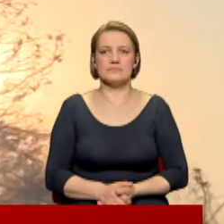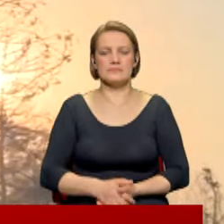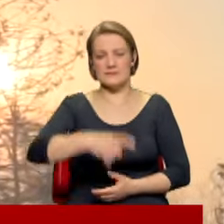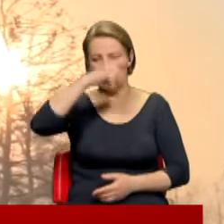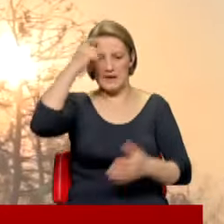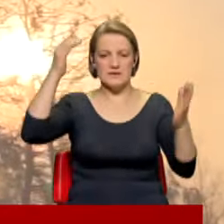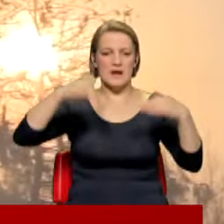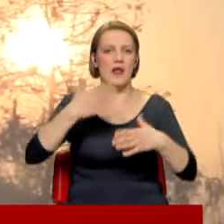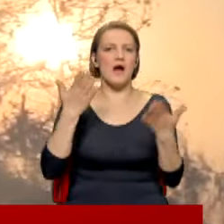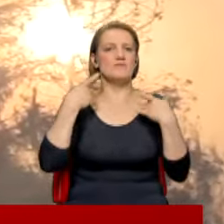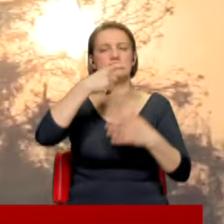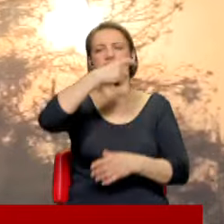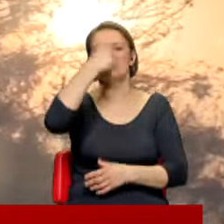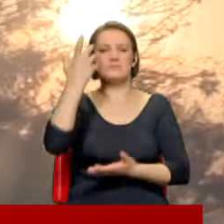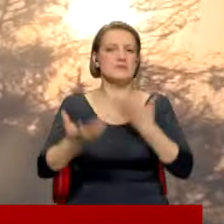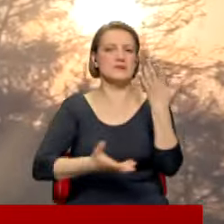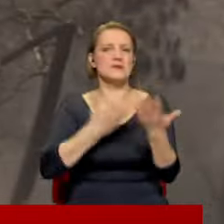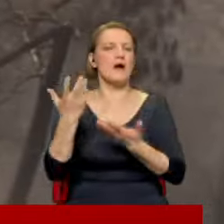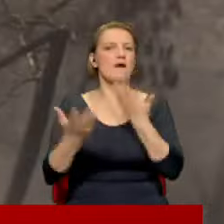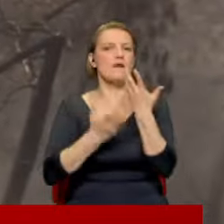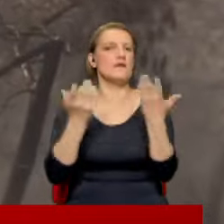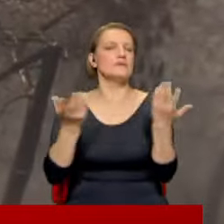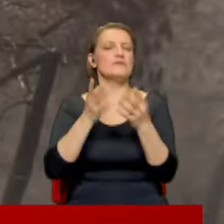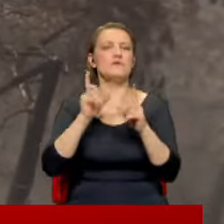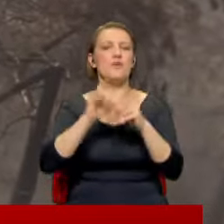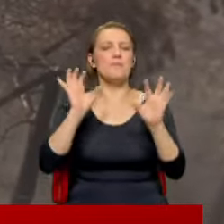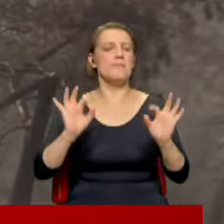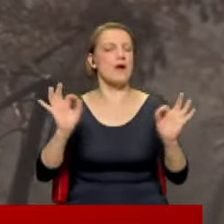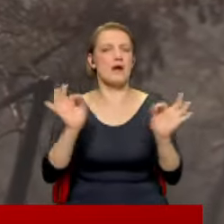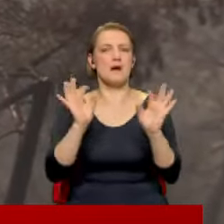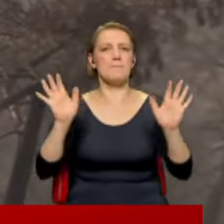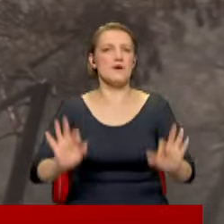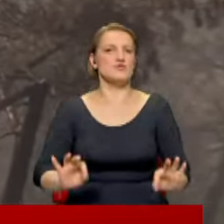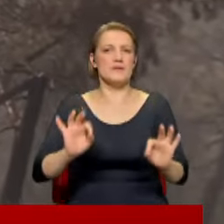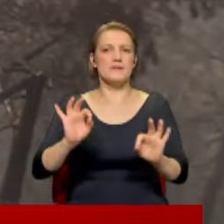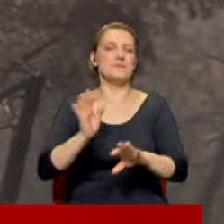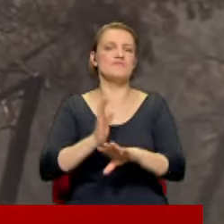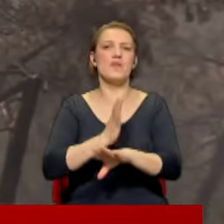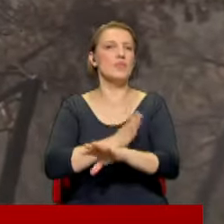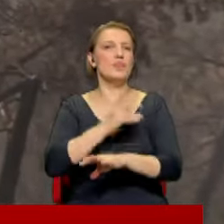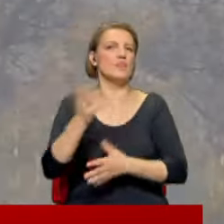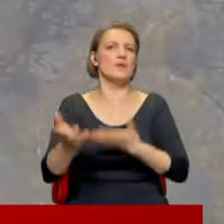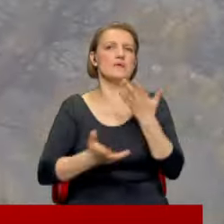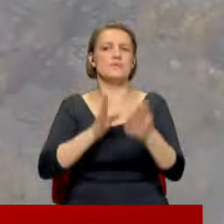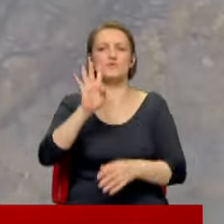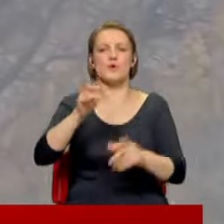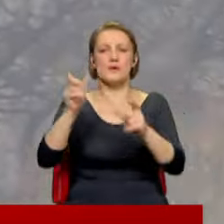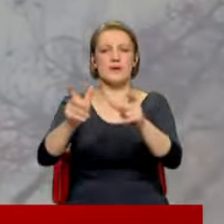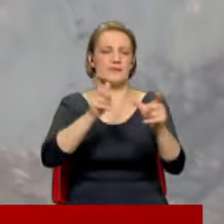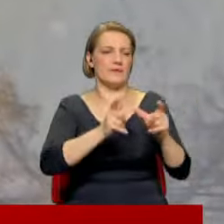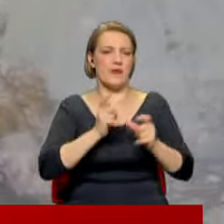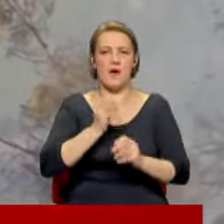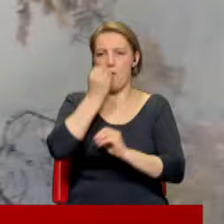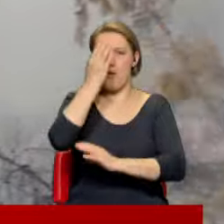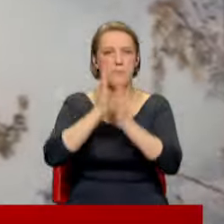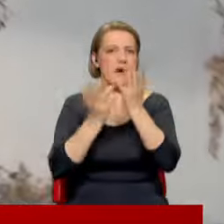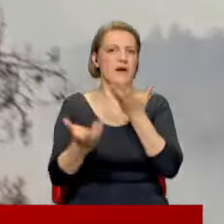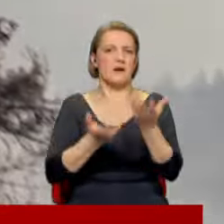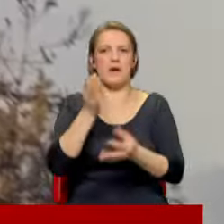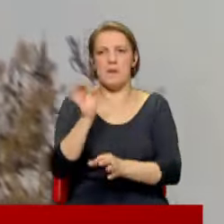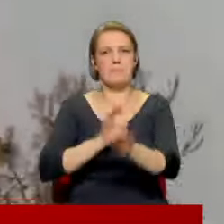Yaz geldi, havalar ısındı, yangın mevsimi erken başladı. Yeşil Vatan alevler içinde yandı. Yurdun dört noktasından orman yangını haberleri